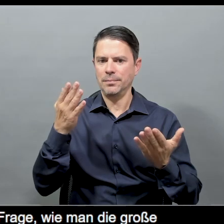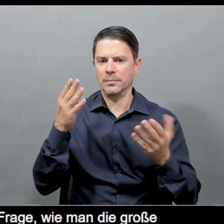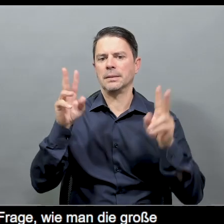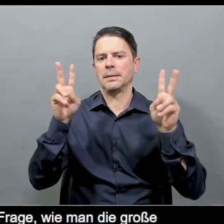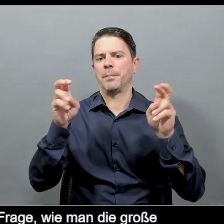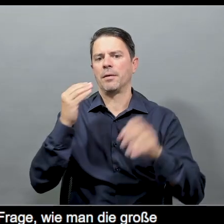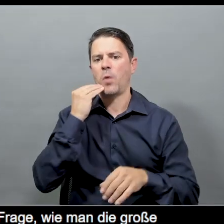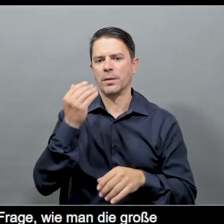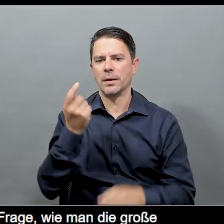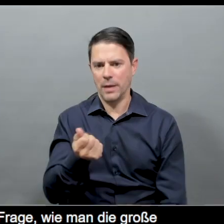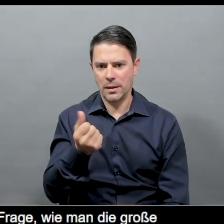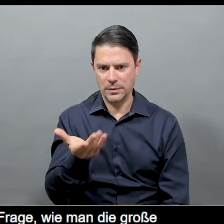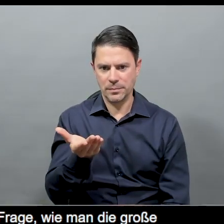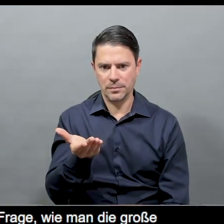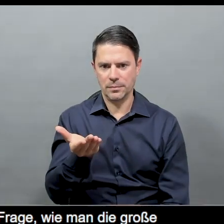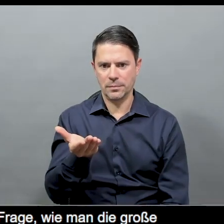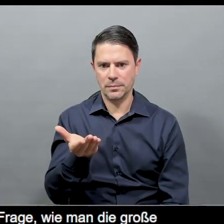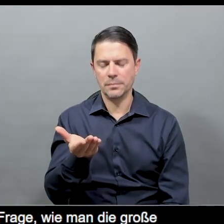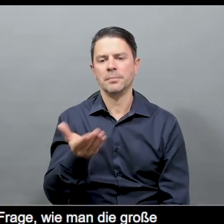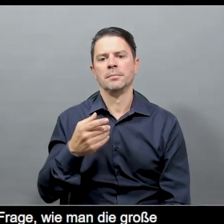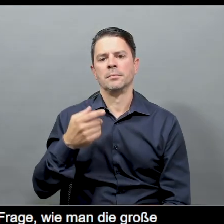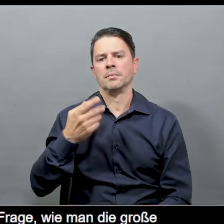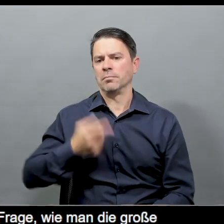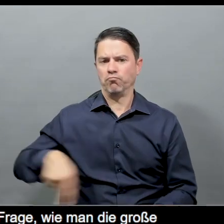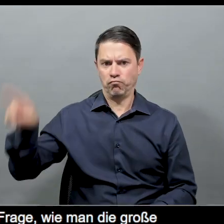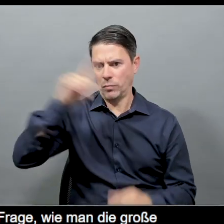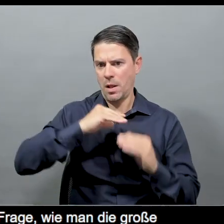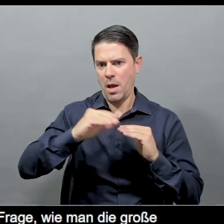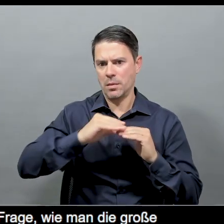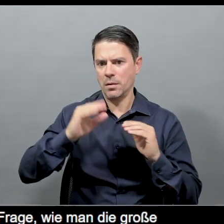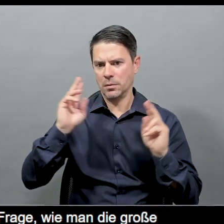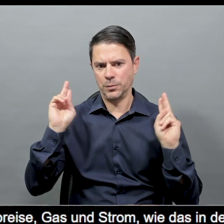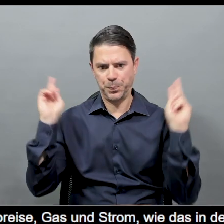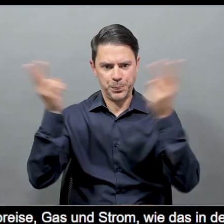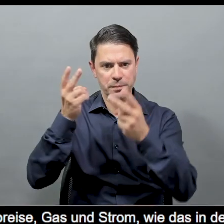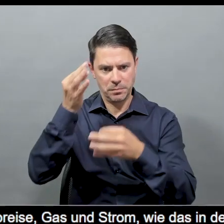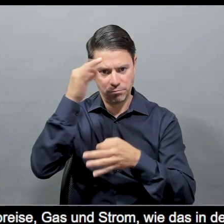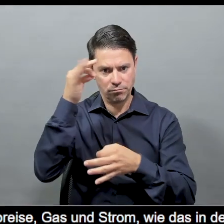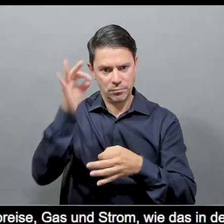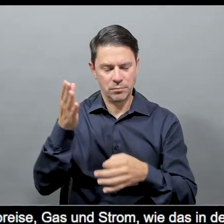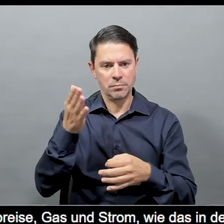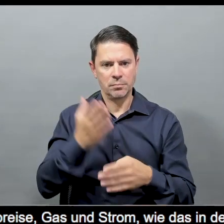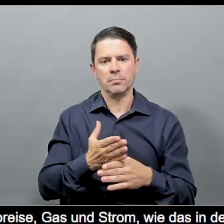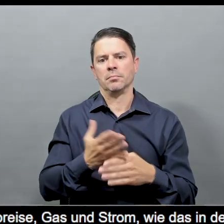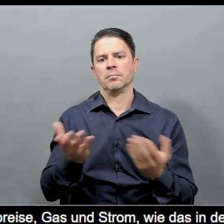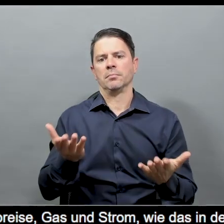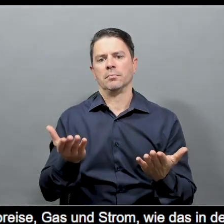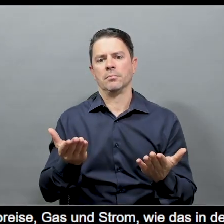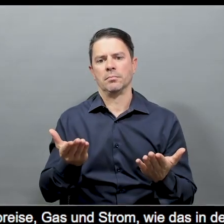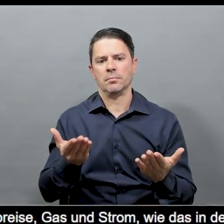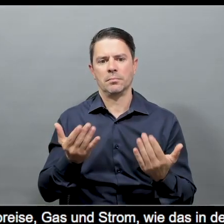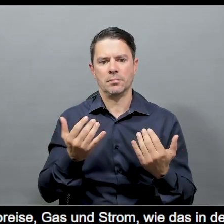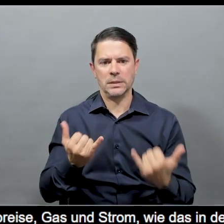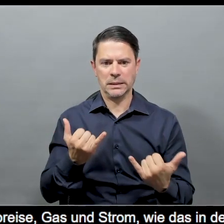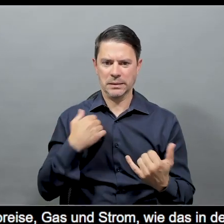Neuer, wie man den Noten löst, aber ich bin da sehr verwundert, dass man wirklich Dinge beschließt, die dann ein Dritter